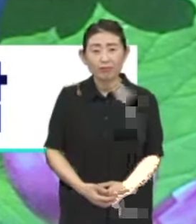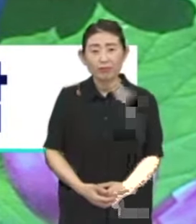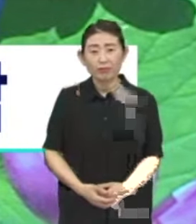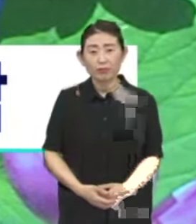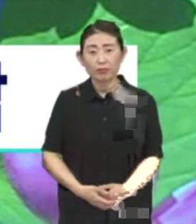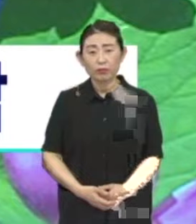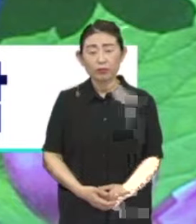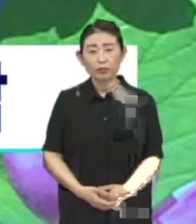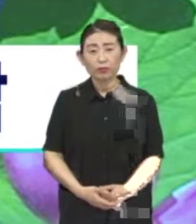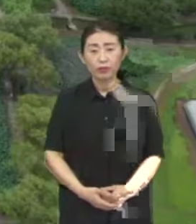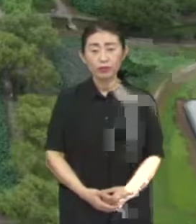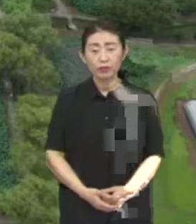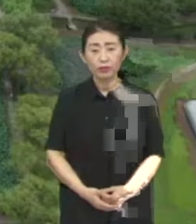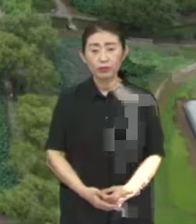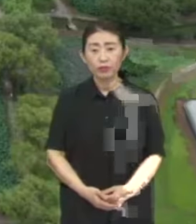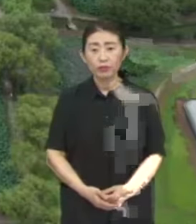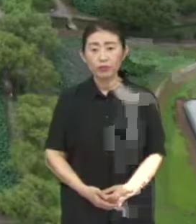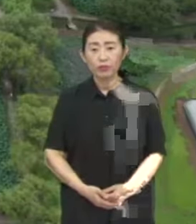다녀왔습니다.